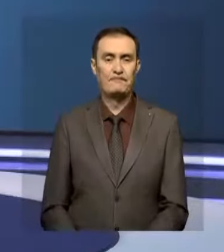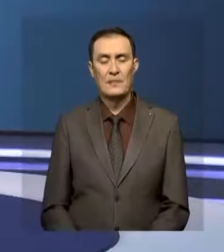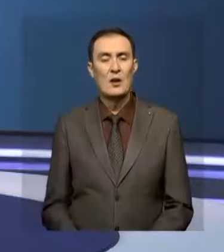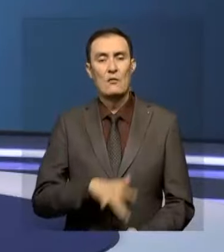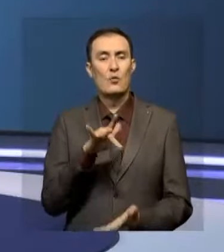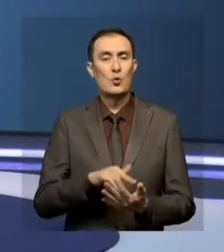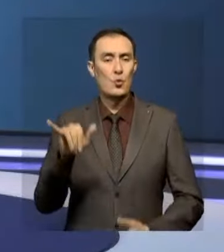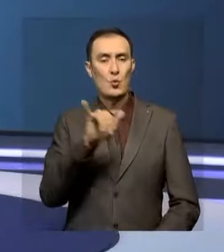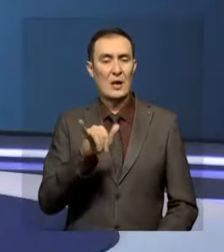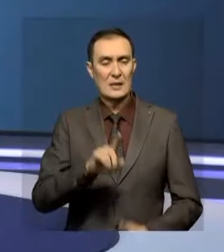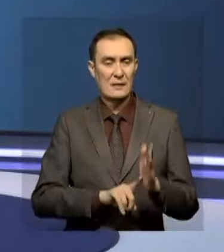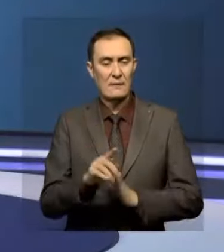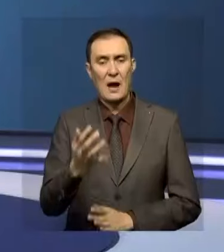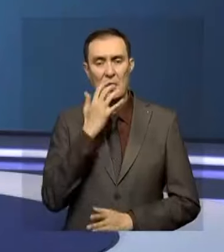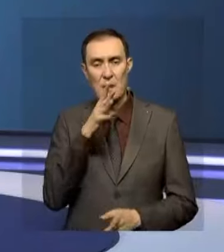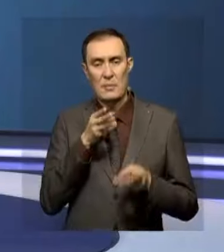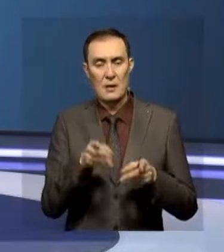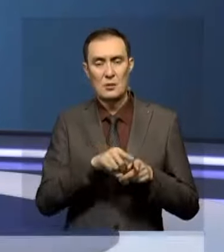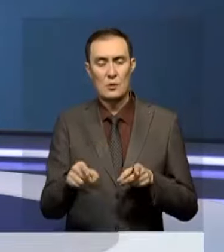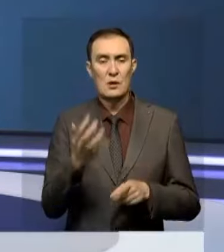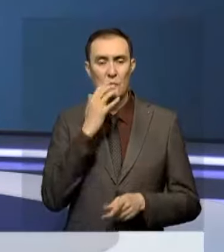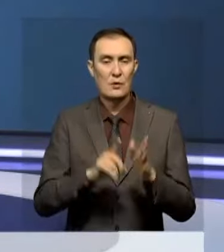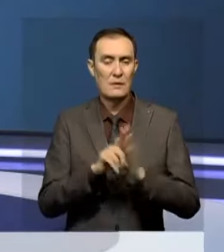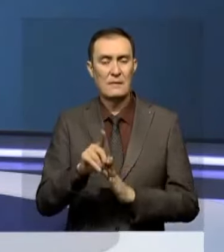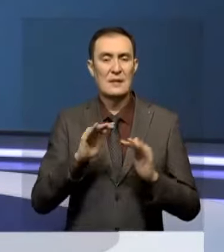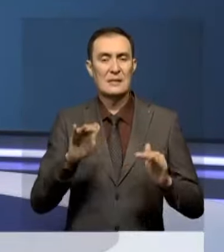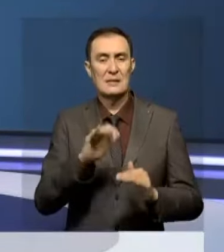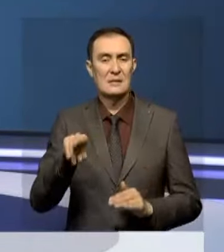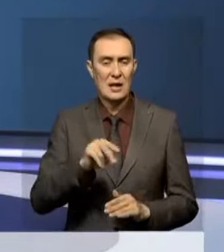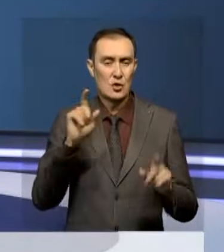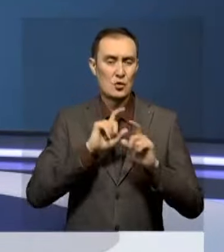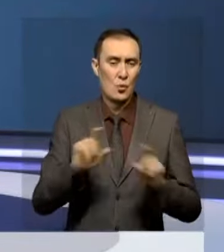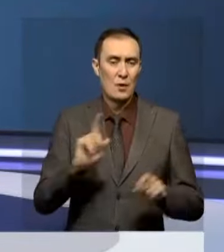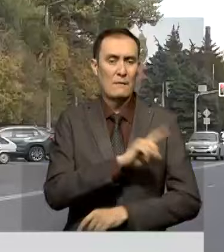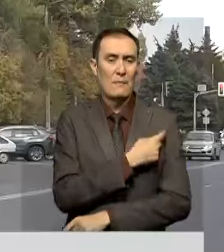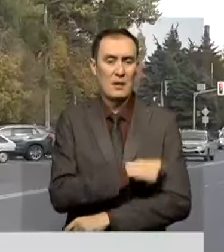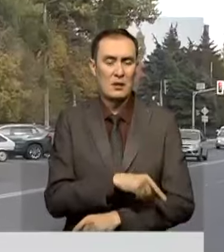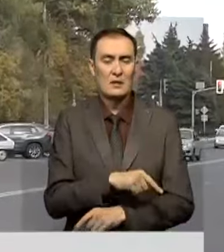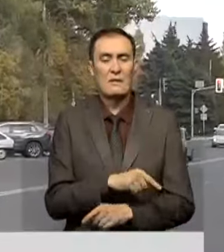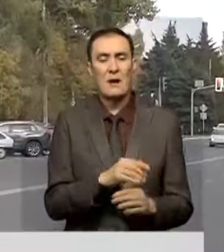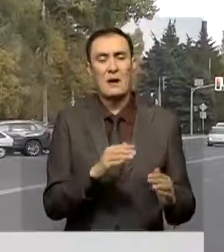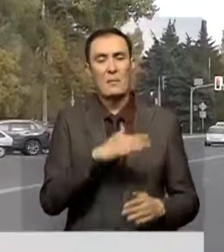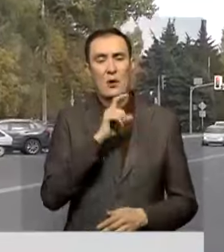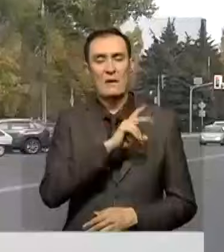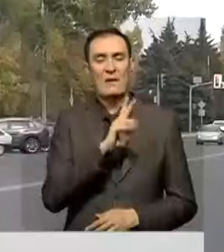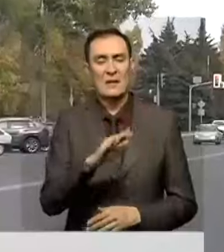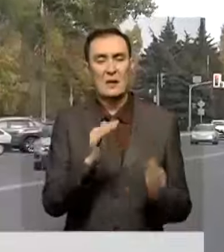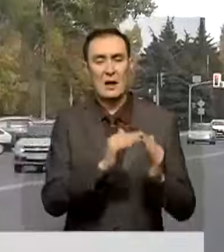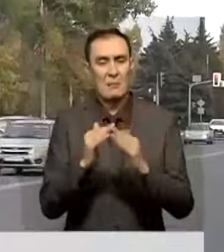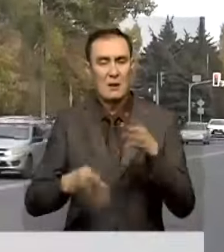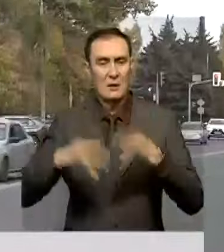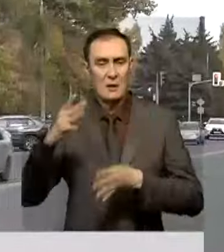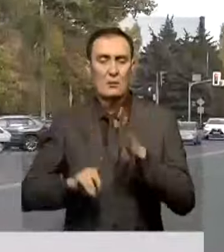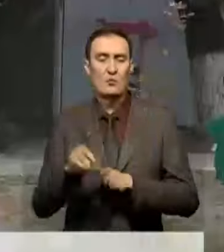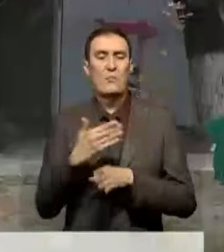В Уральске стартовал отопительный сезон. Тепло уже подали в детские сады, школы и больницы. В жилых многоквартирных домах оно